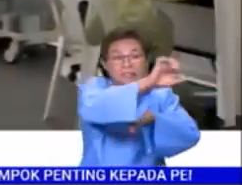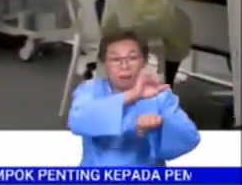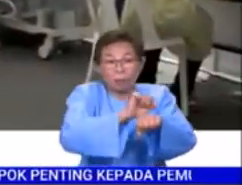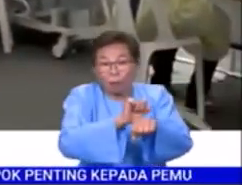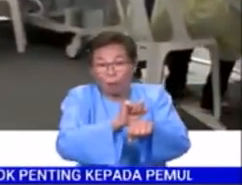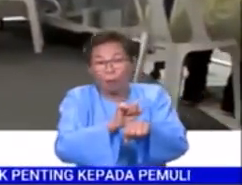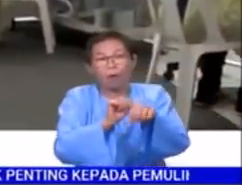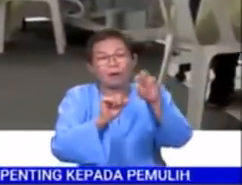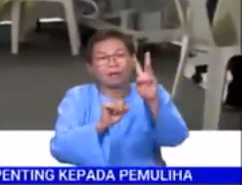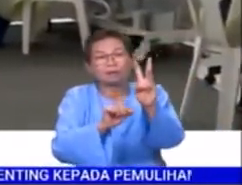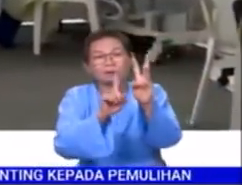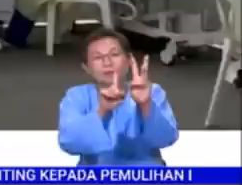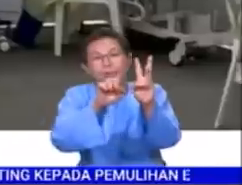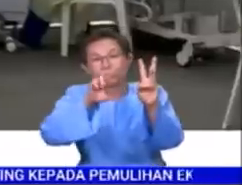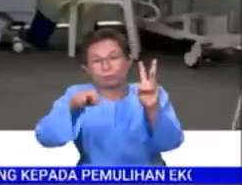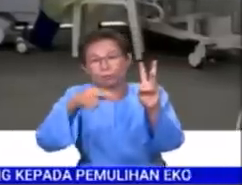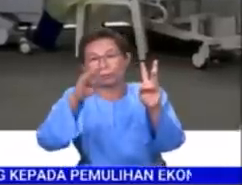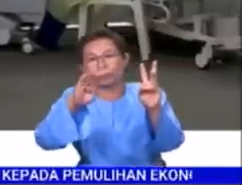berjumlah